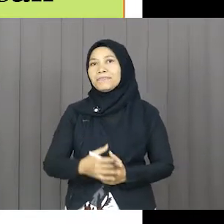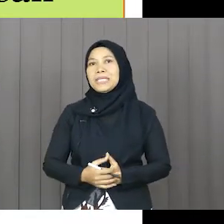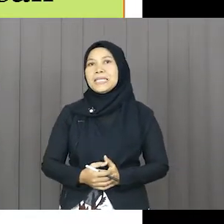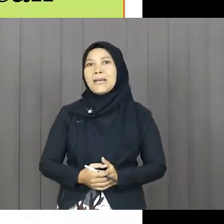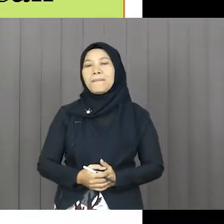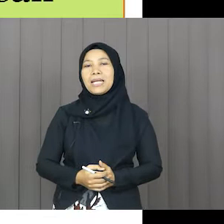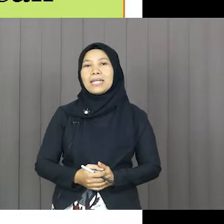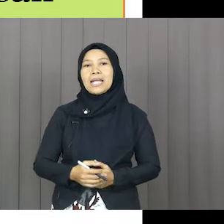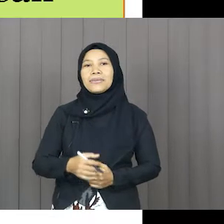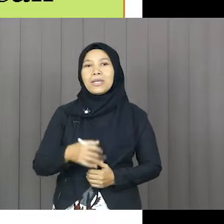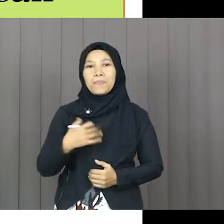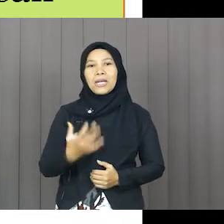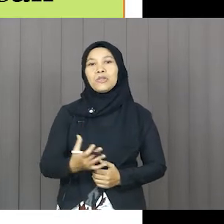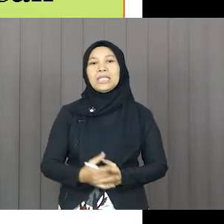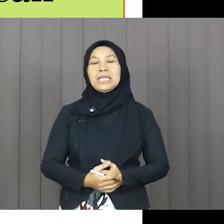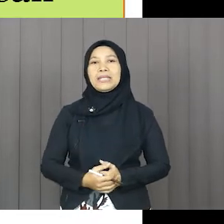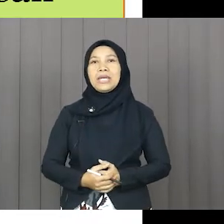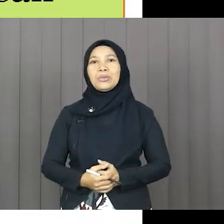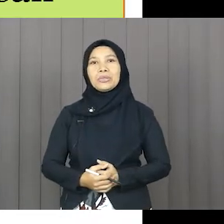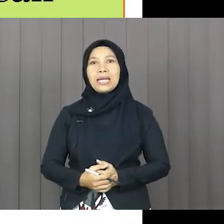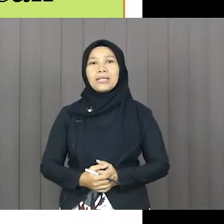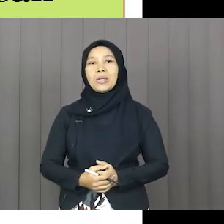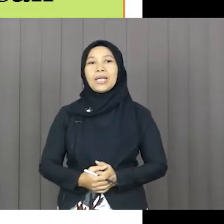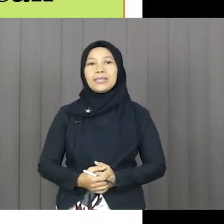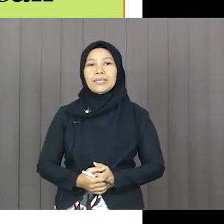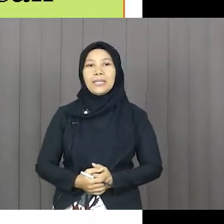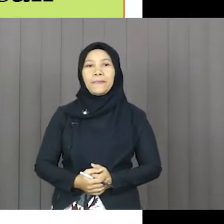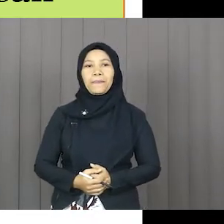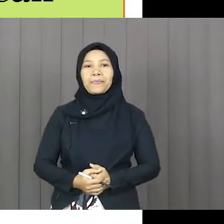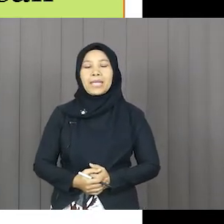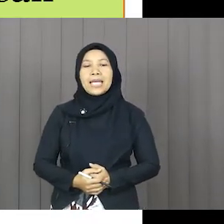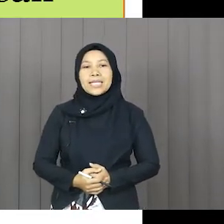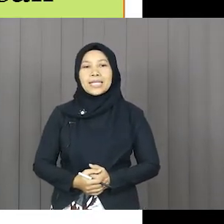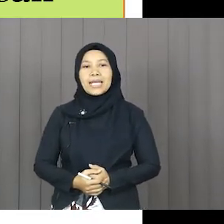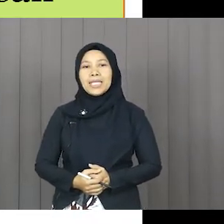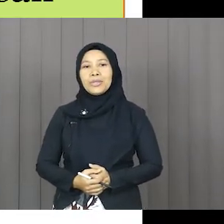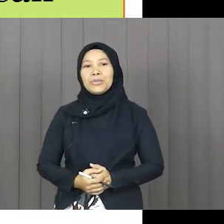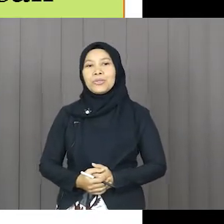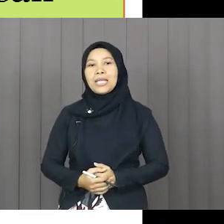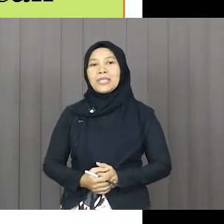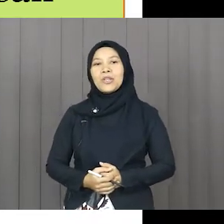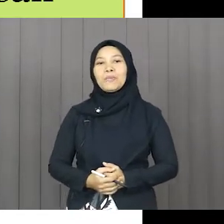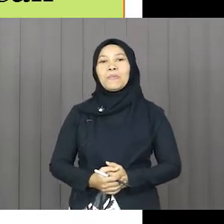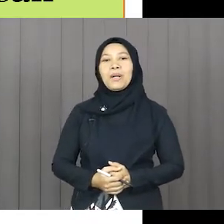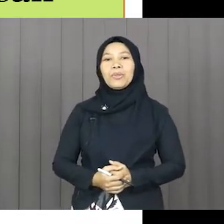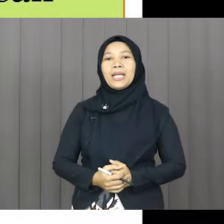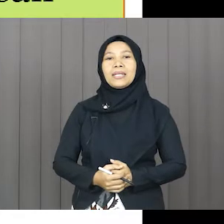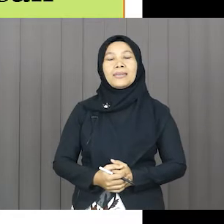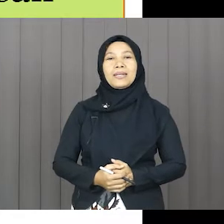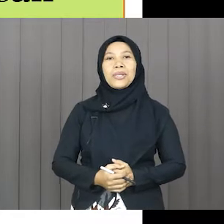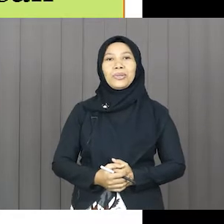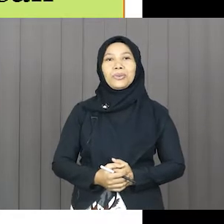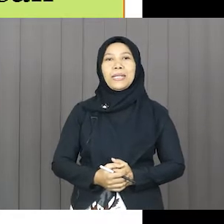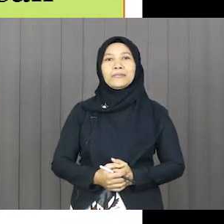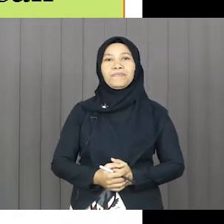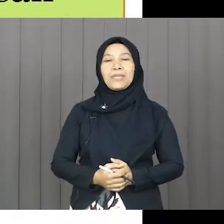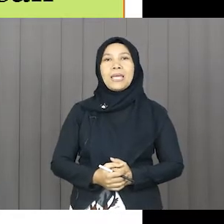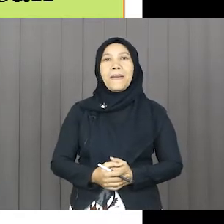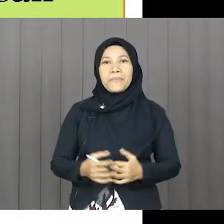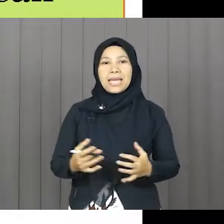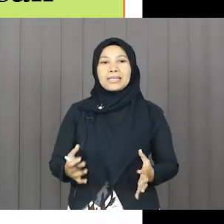membutuhkan pinjaman atau perlu tidaknya utang ke luar negeri. Selain itu juga teori pembangunan